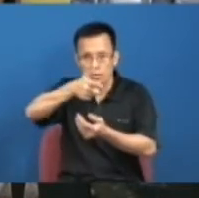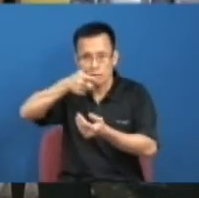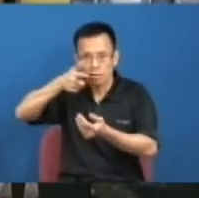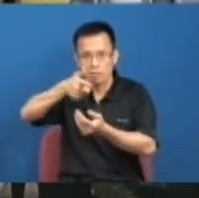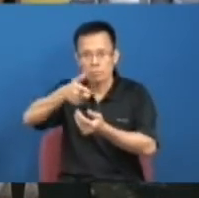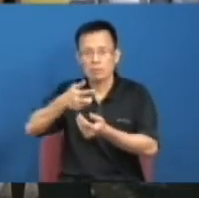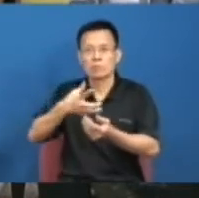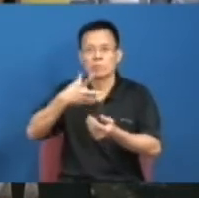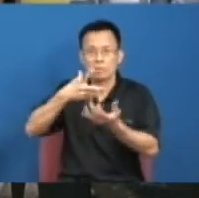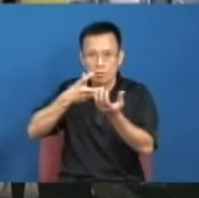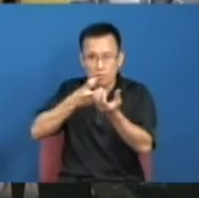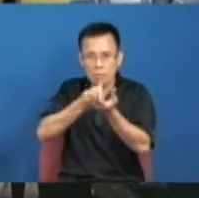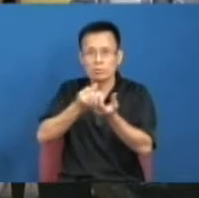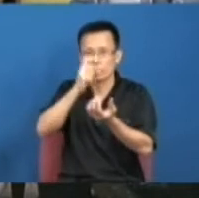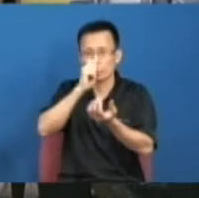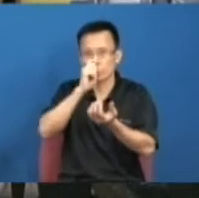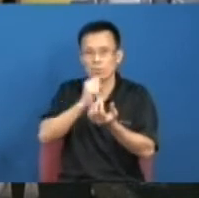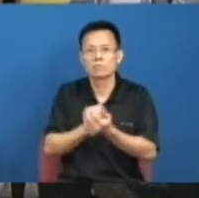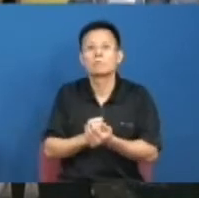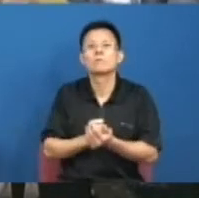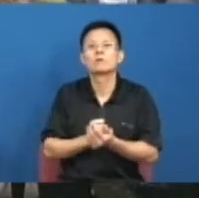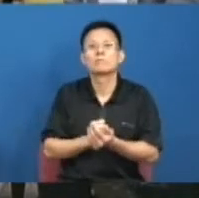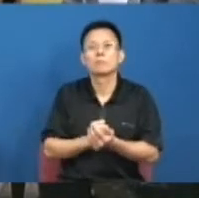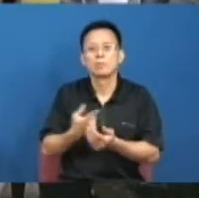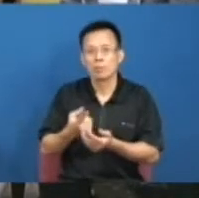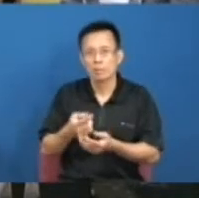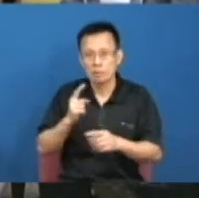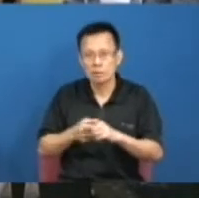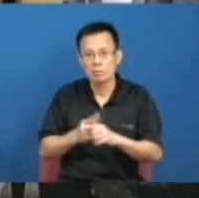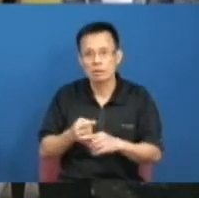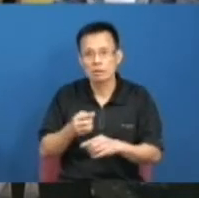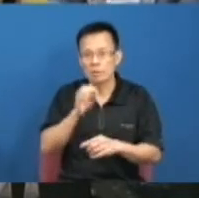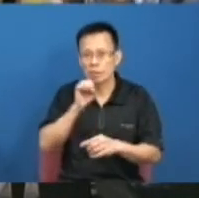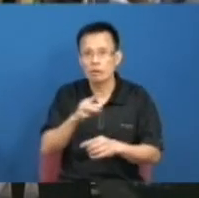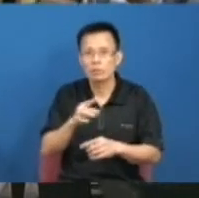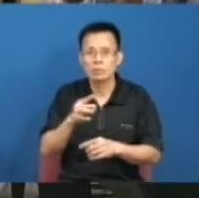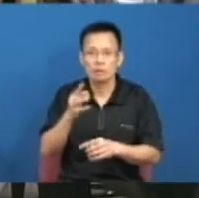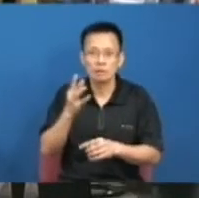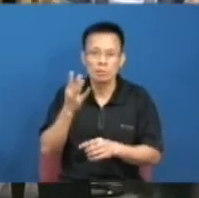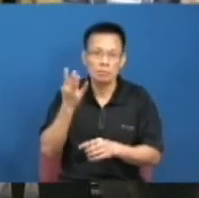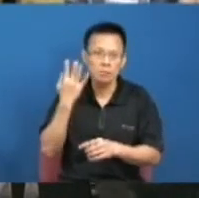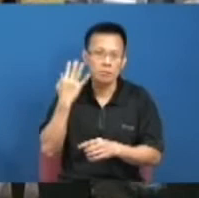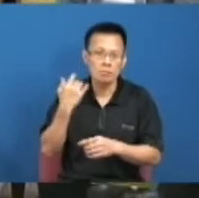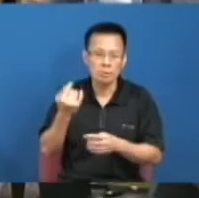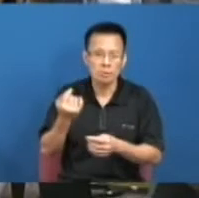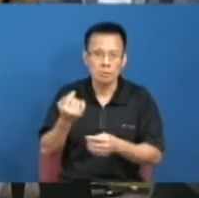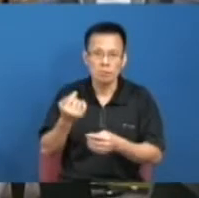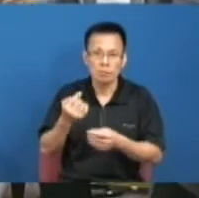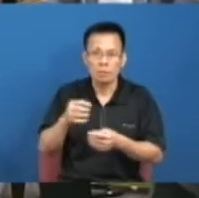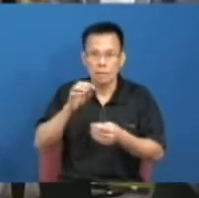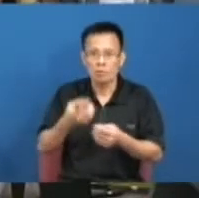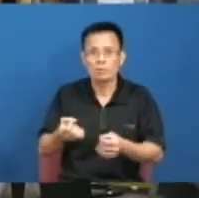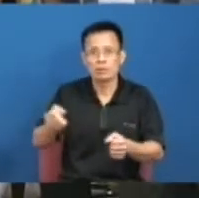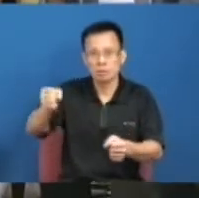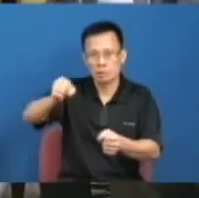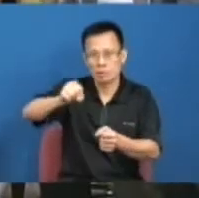最穩陣咯。 咁都係好啊，即係喂，咦，真係喎，講翻轉頭啫喎，即係我哋嘅現代化建築咧，就行翻轉頭，就